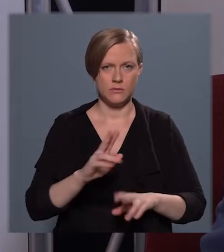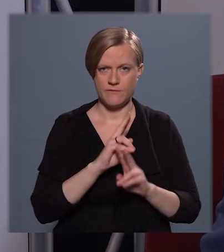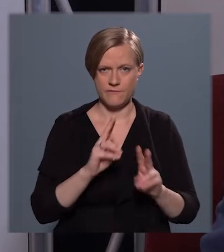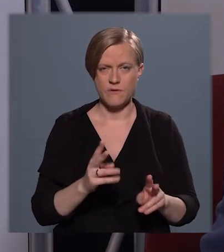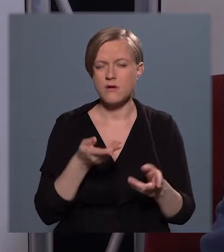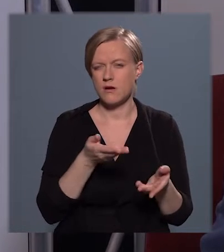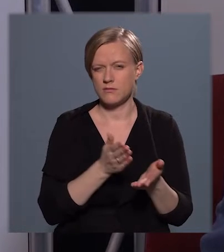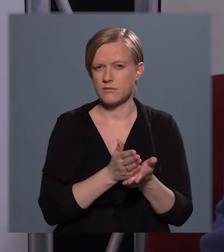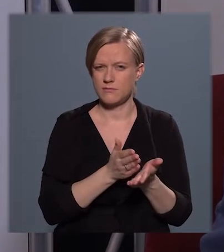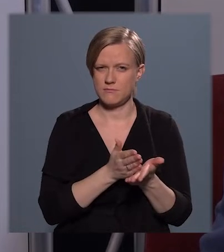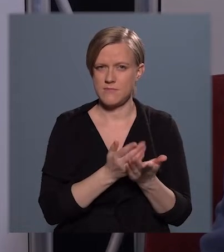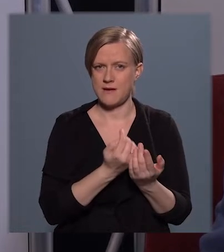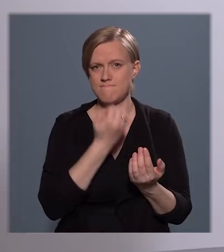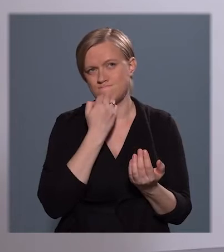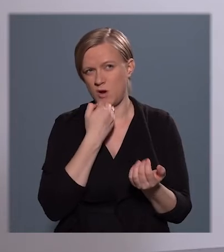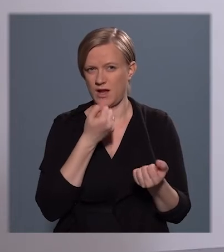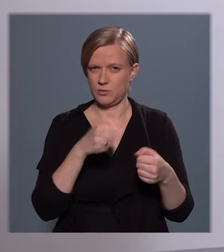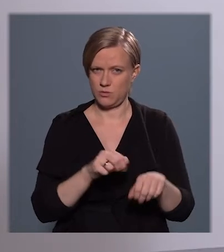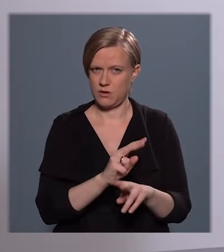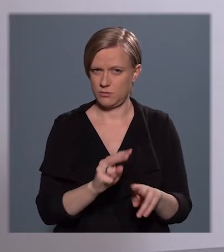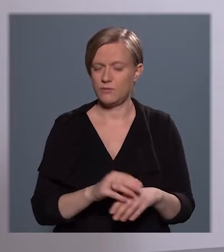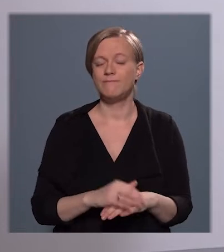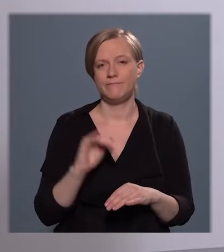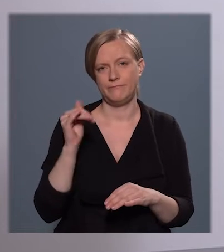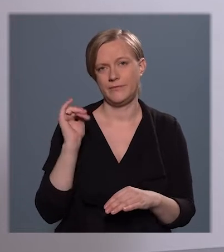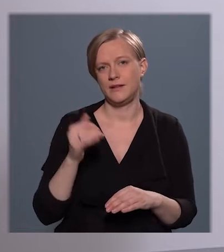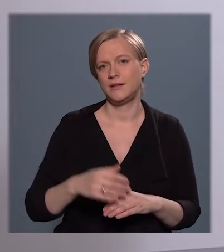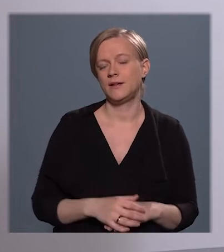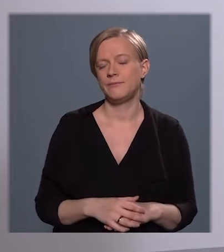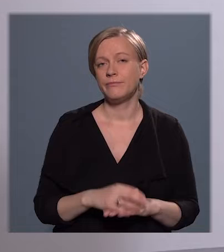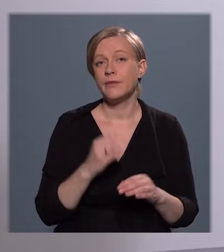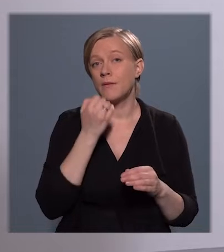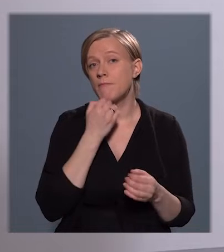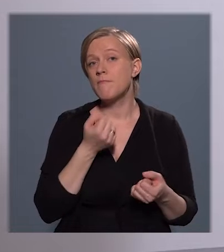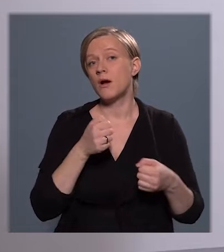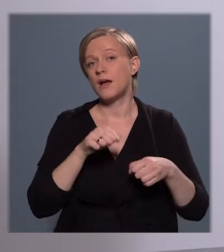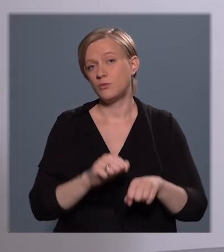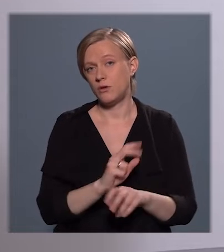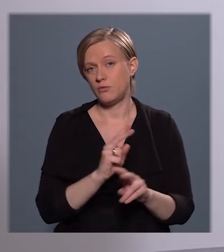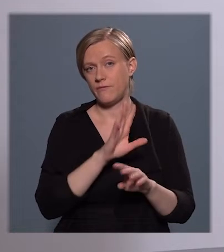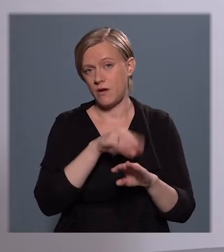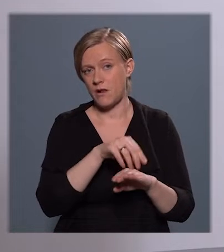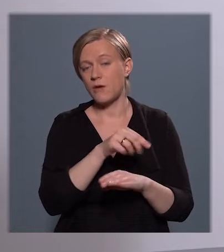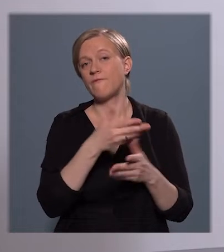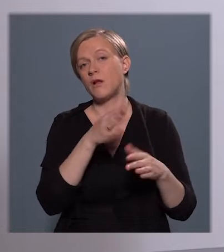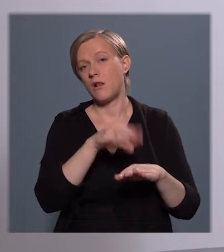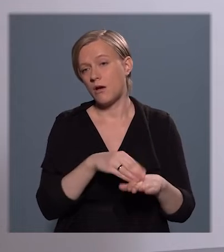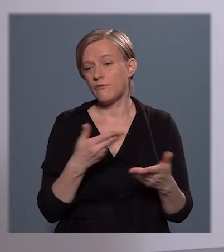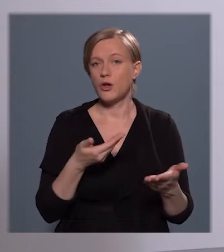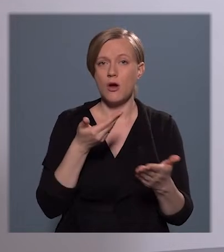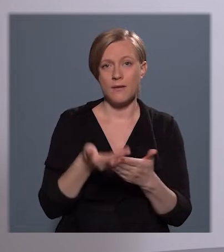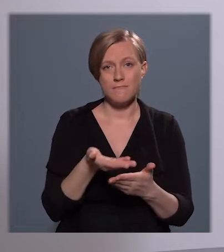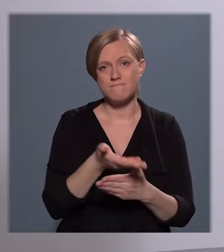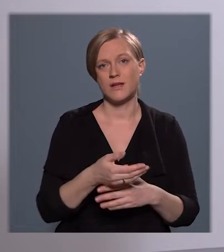az már magántulajdonban lévő. Így van. Így van. Így van. Magántulajdonosok laknak ott. Vagy ott laknak, vagy